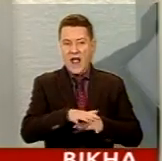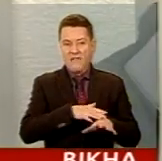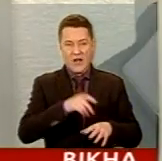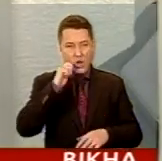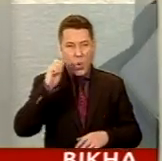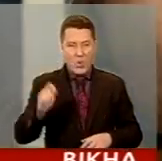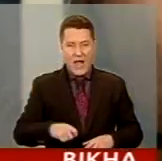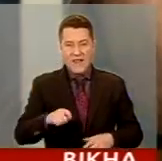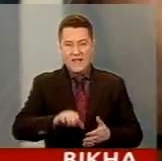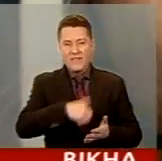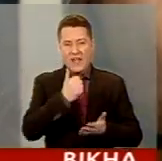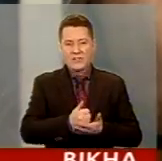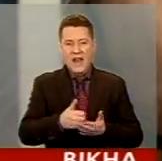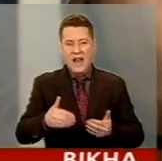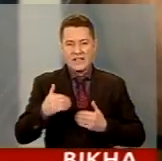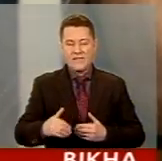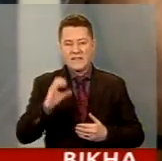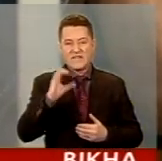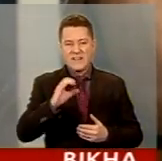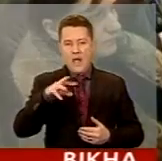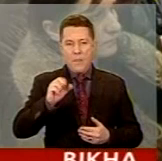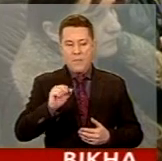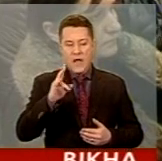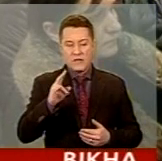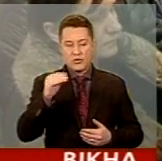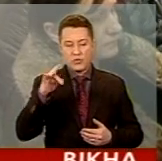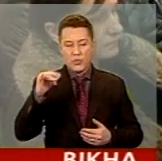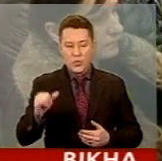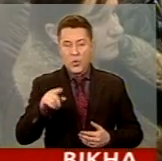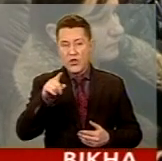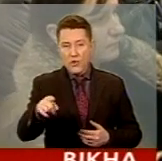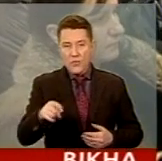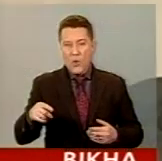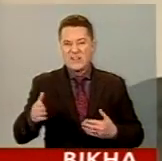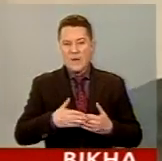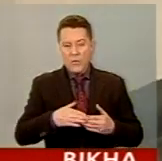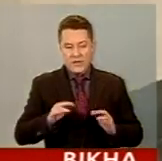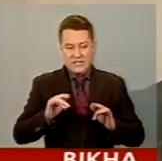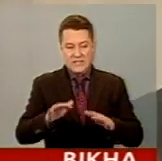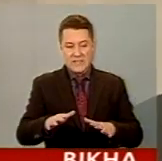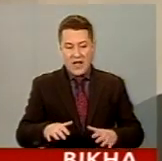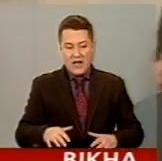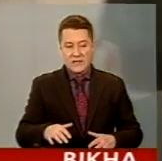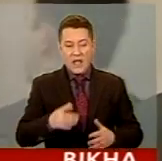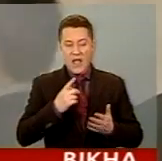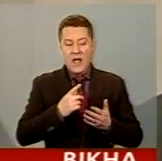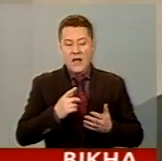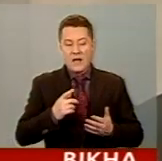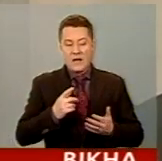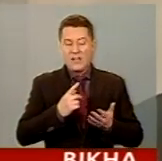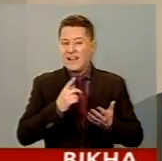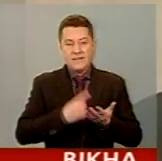України, начальника тилу Святослава Манджуру. Йому обирають міру запобіжного заходу. Не доведено, що він може ухилятися